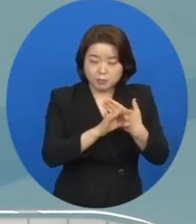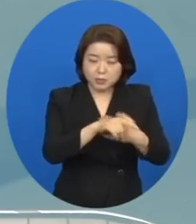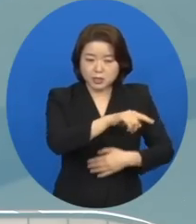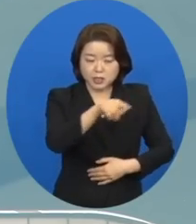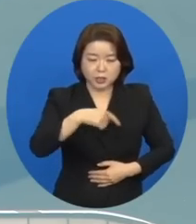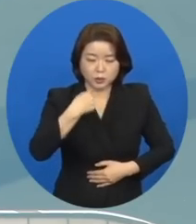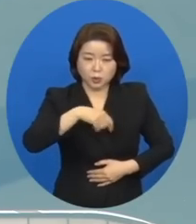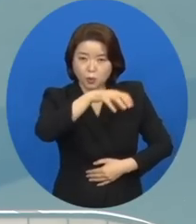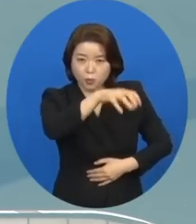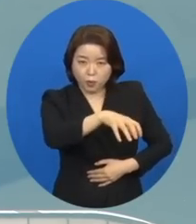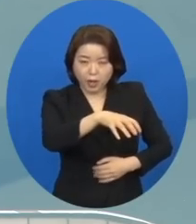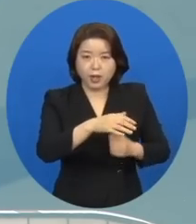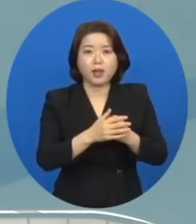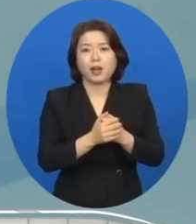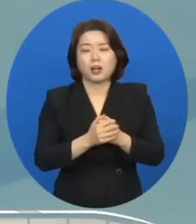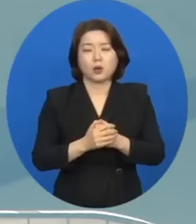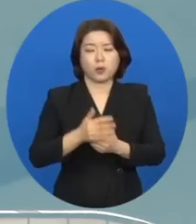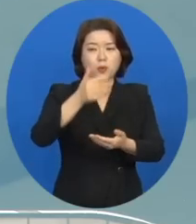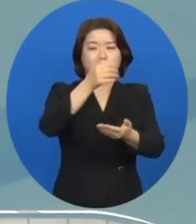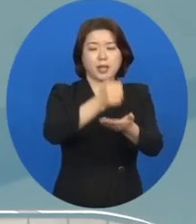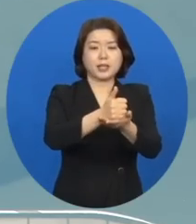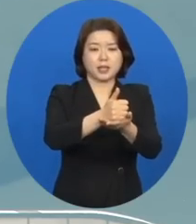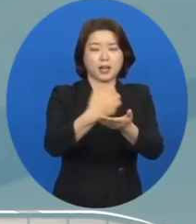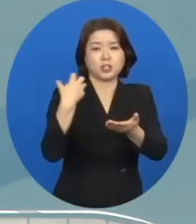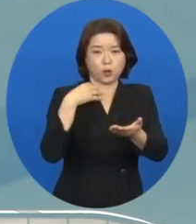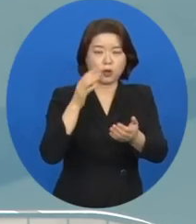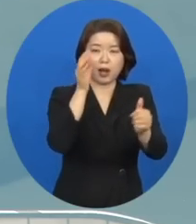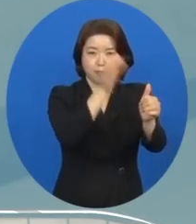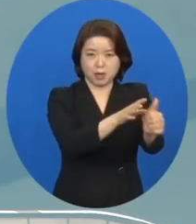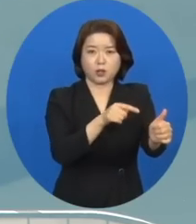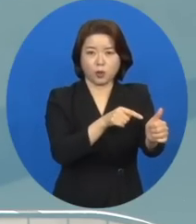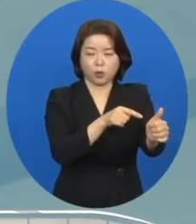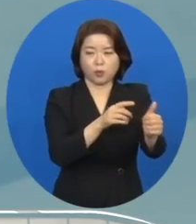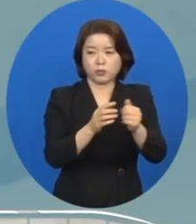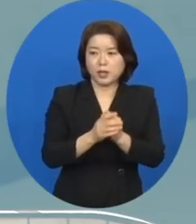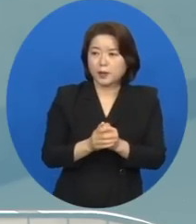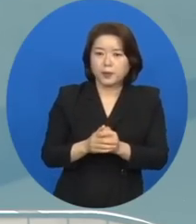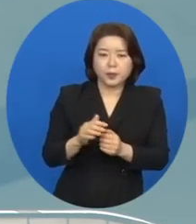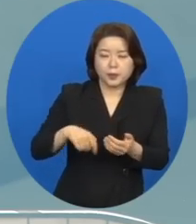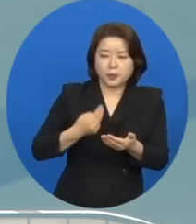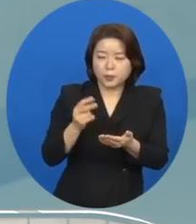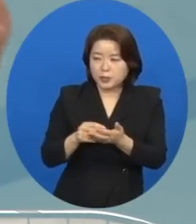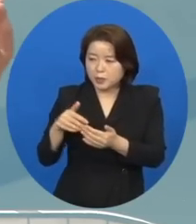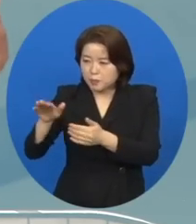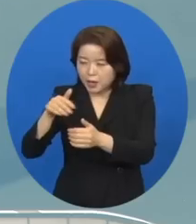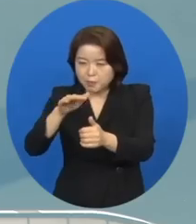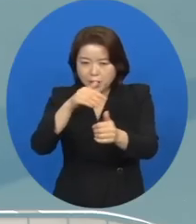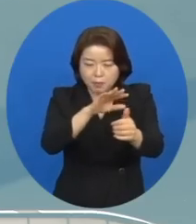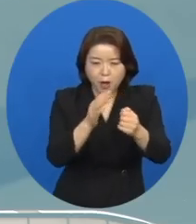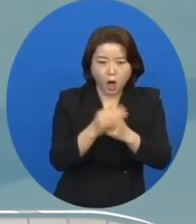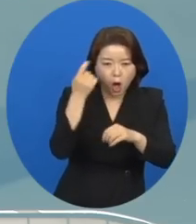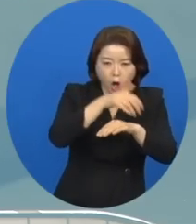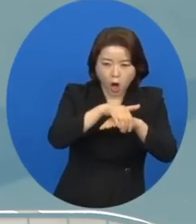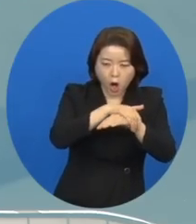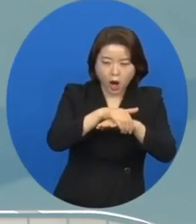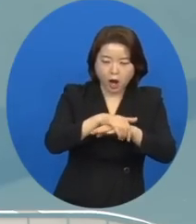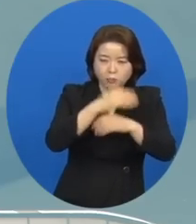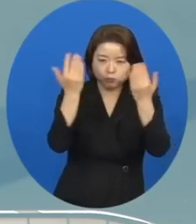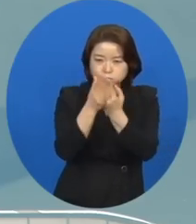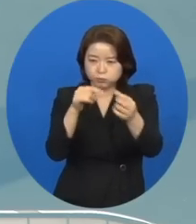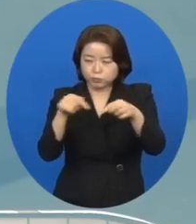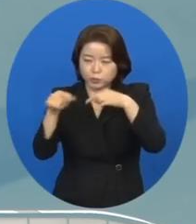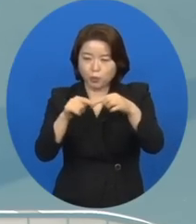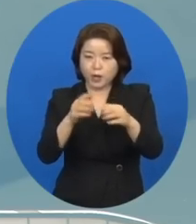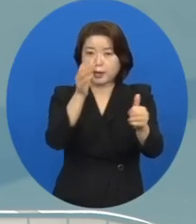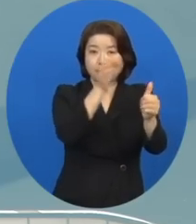그것은 바로 독립군들을 어디로 보낼지, 또한 그 전략을 짜고 모략을 짜서 모든 것을 관할하는 그 역할을 하게 되는